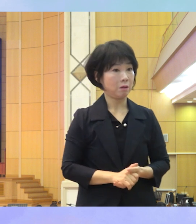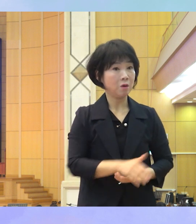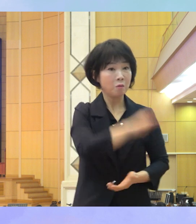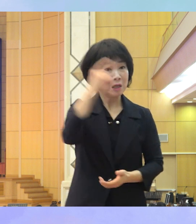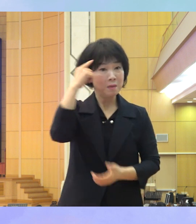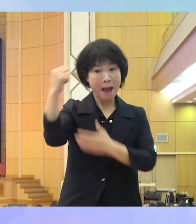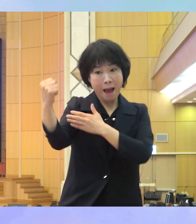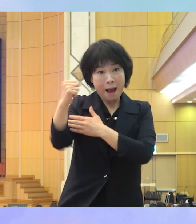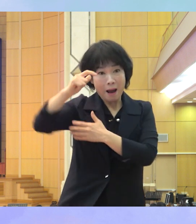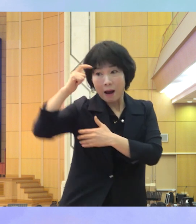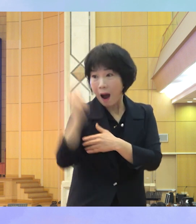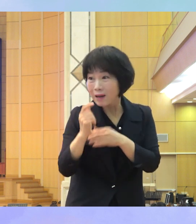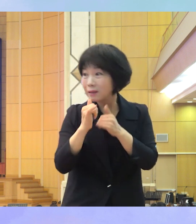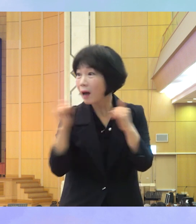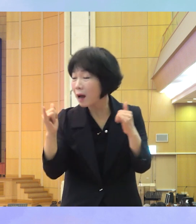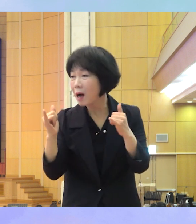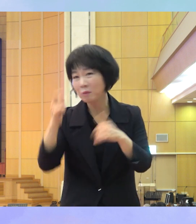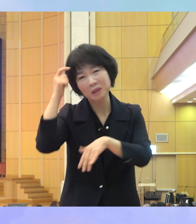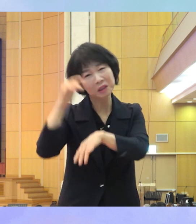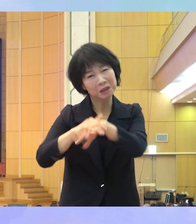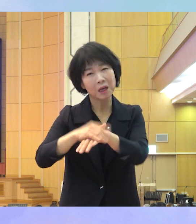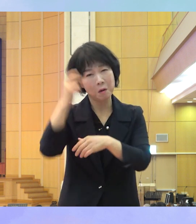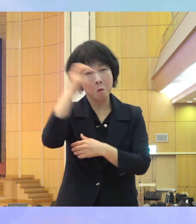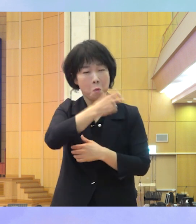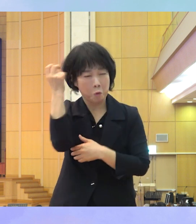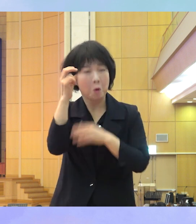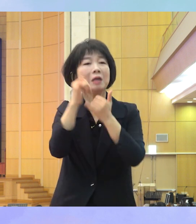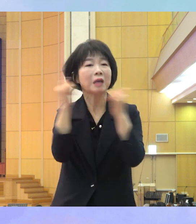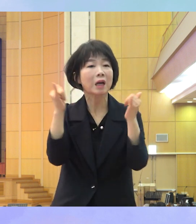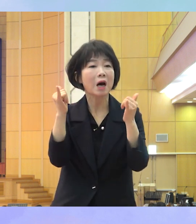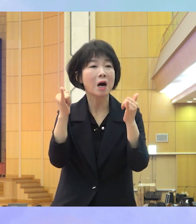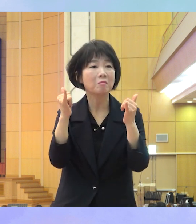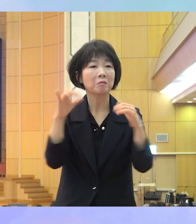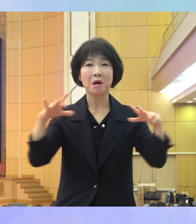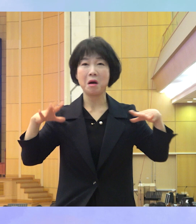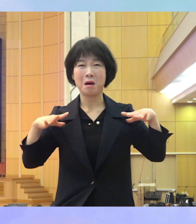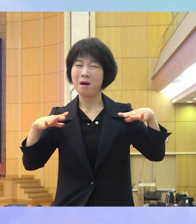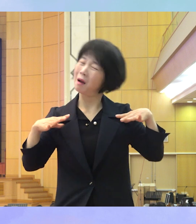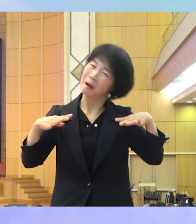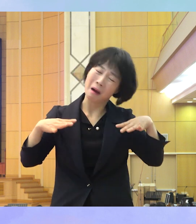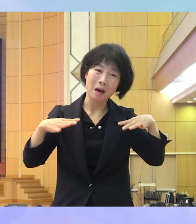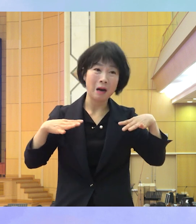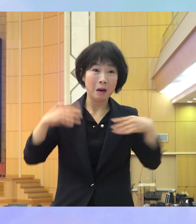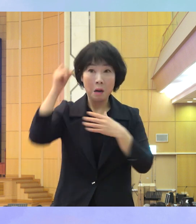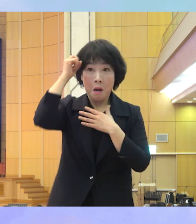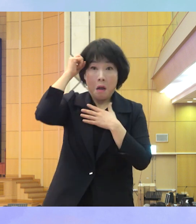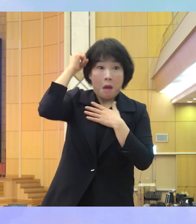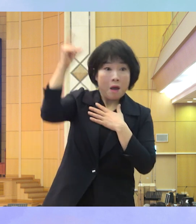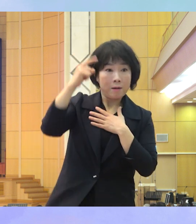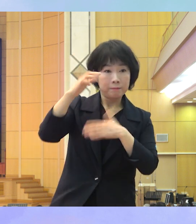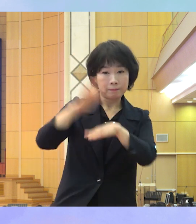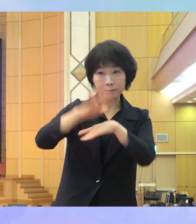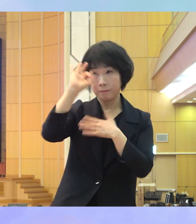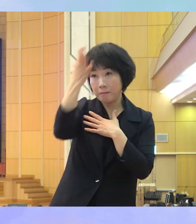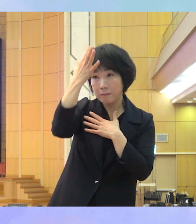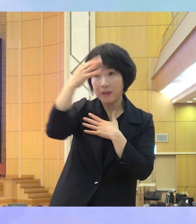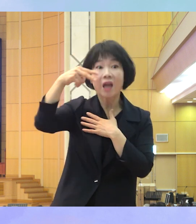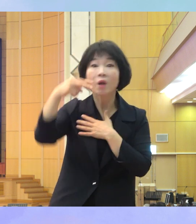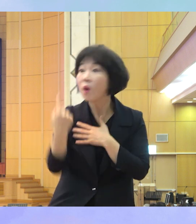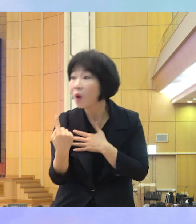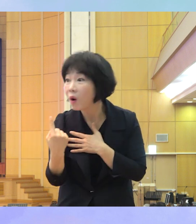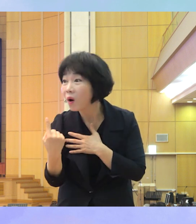유력자라고 지혜 있는 자라고 지식이 있는 자라고 잘났다고 나름대로 재능이 있다고